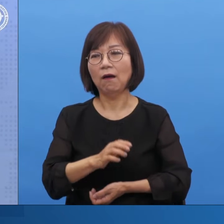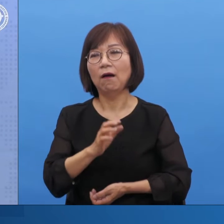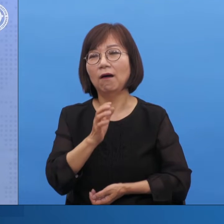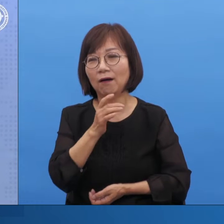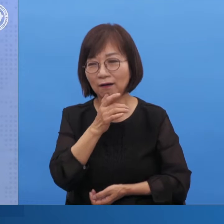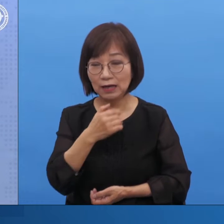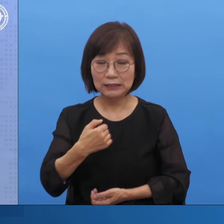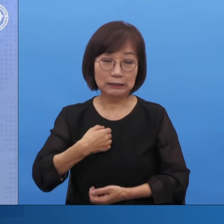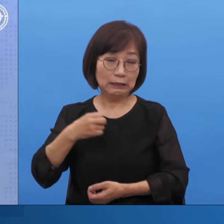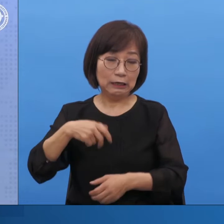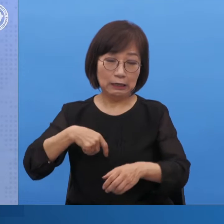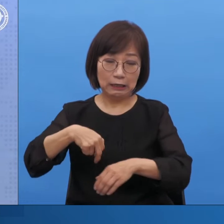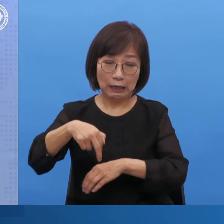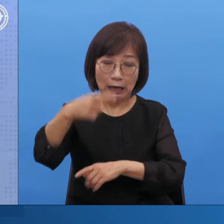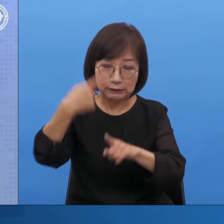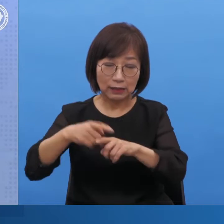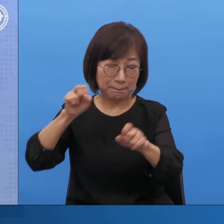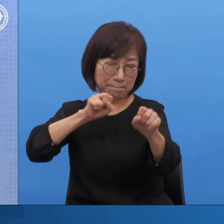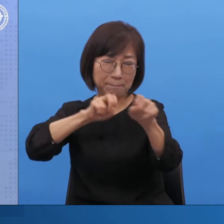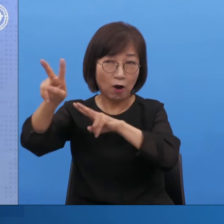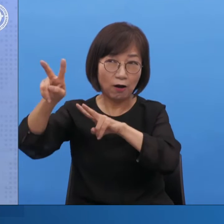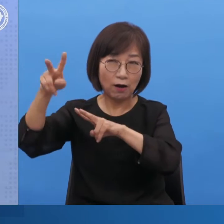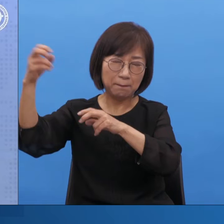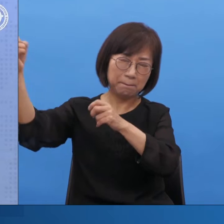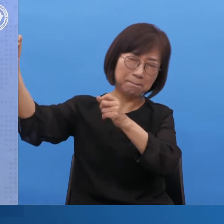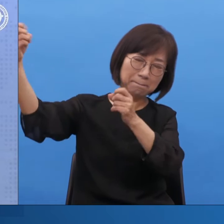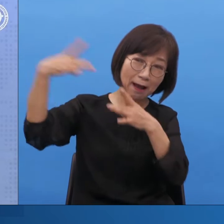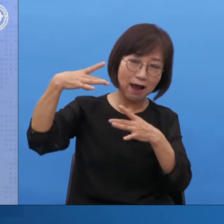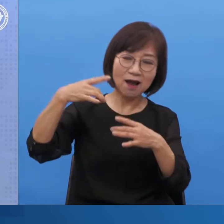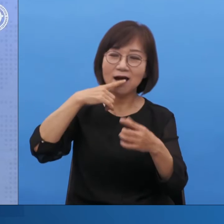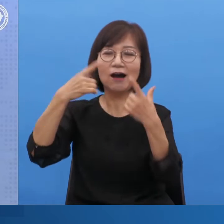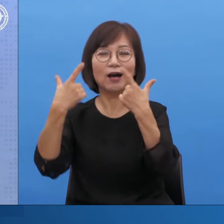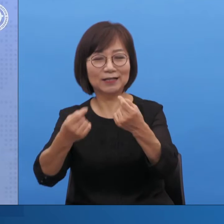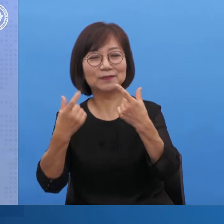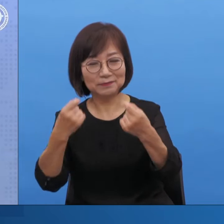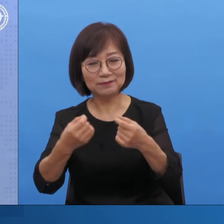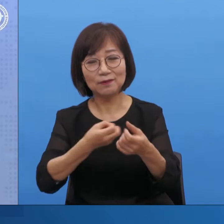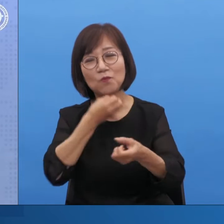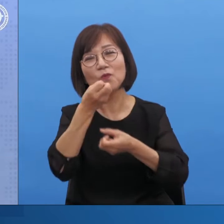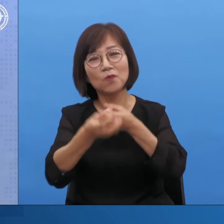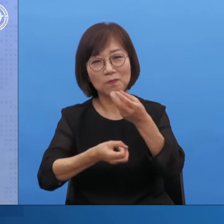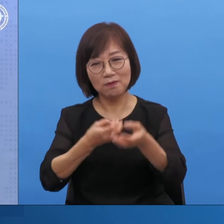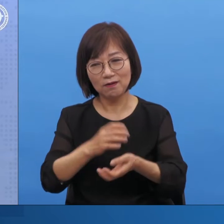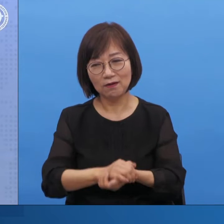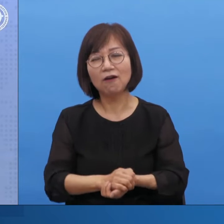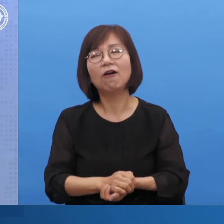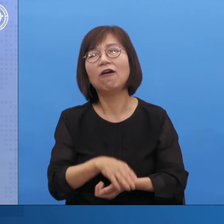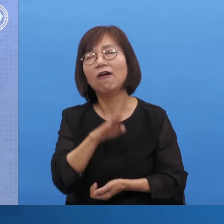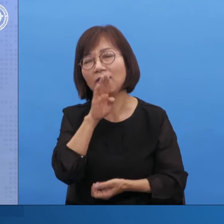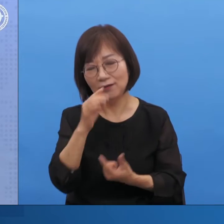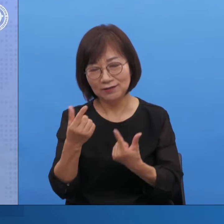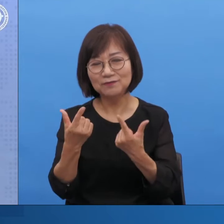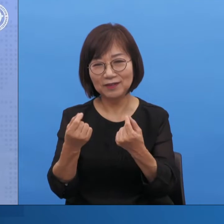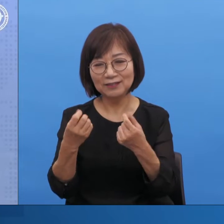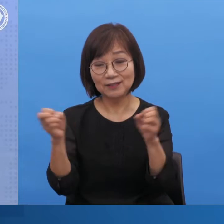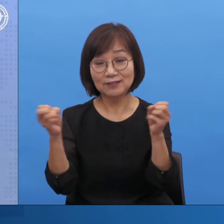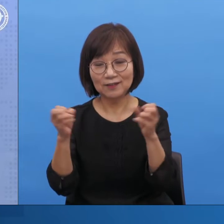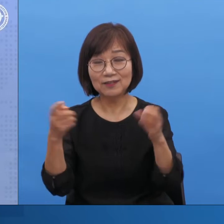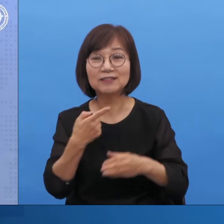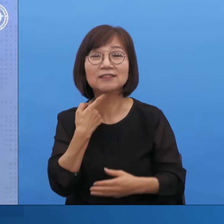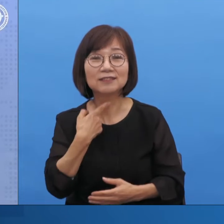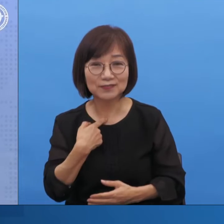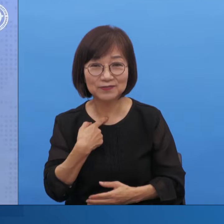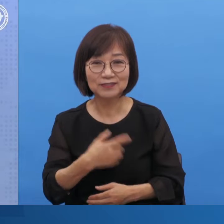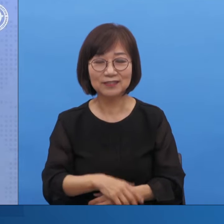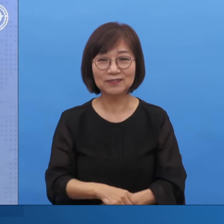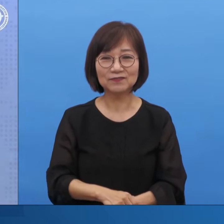I was struck by lightning. 어렵습니다. It's very difficult. 그 목사님들이 복음 진짜 깨닫